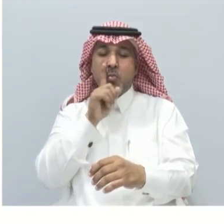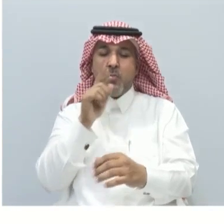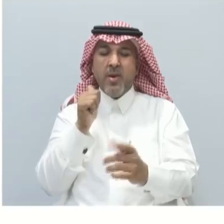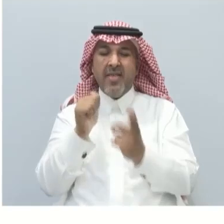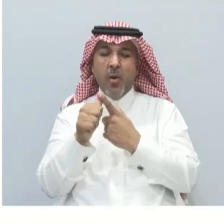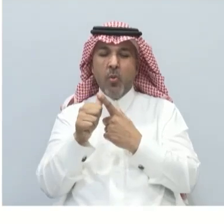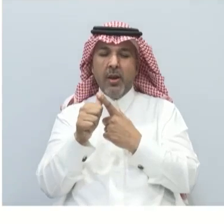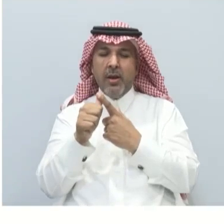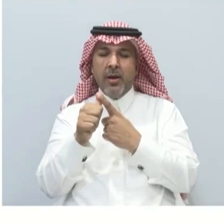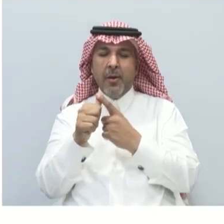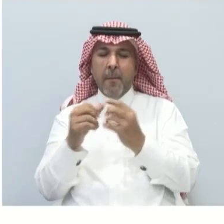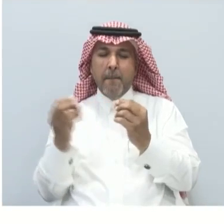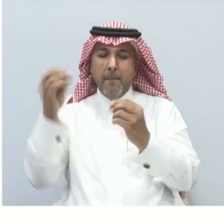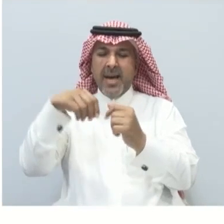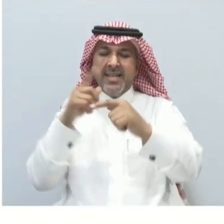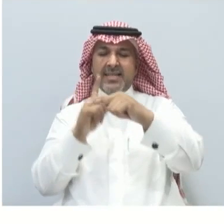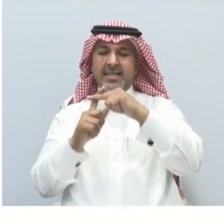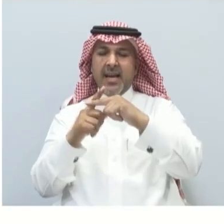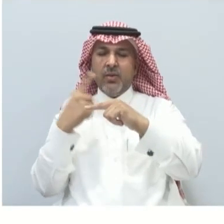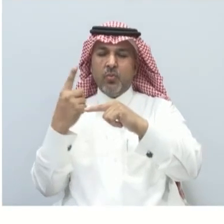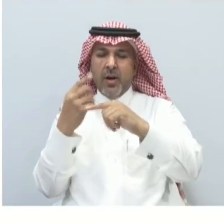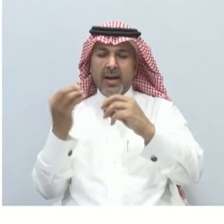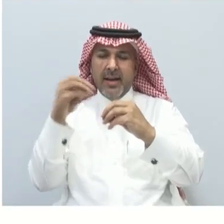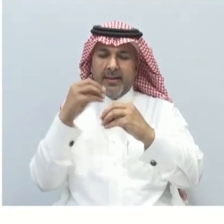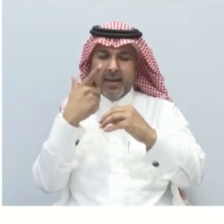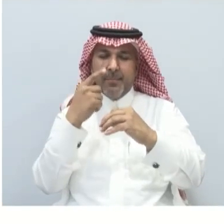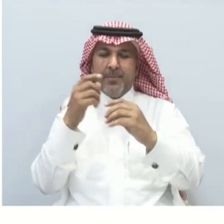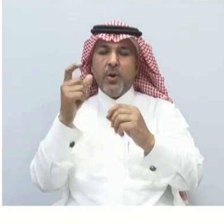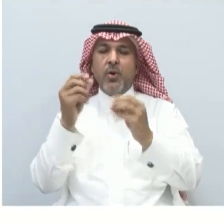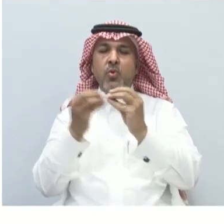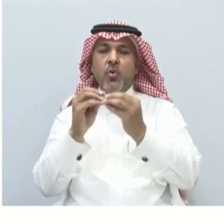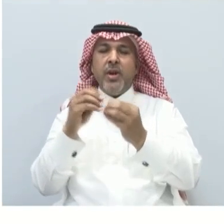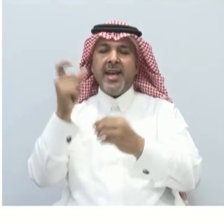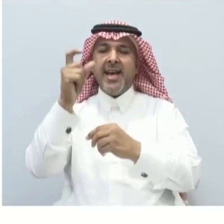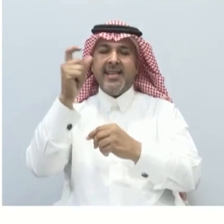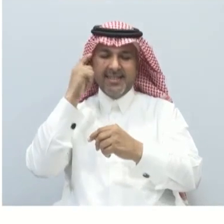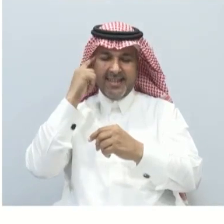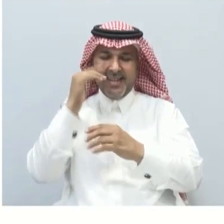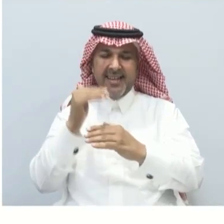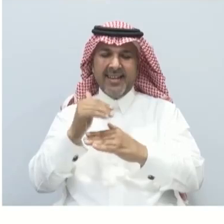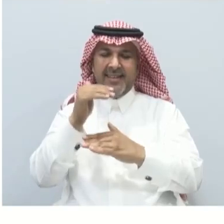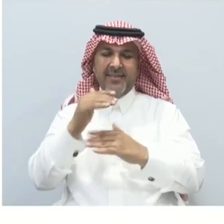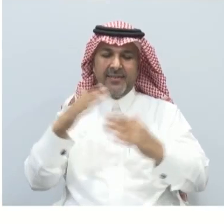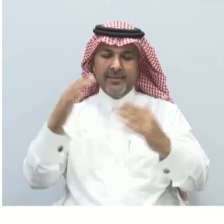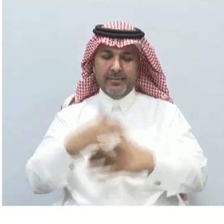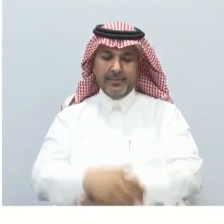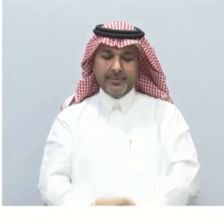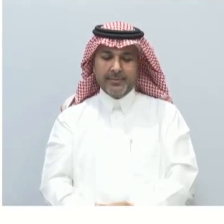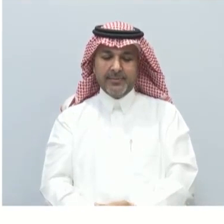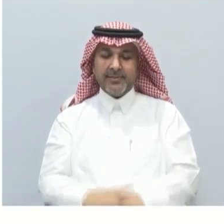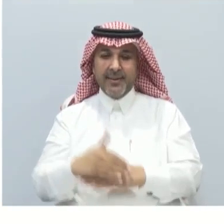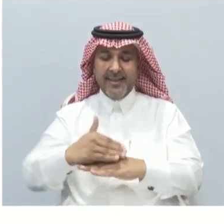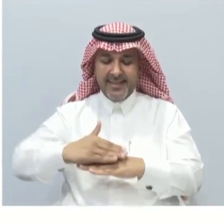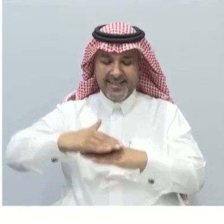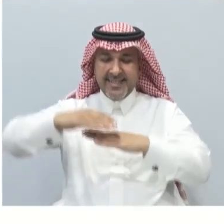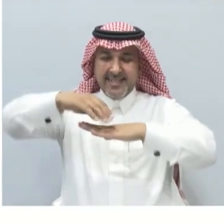الاولى اللي هي المدى المدى كان يبدا من الصفر صح لكن الان شوف الداله الزرقاء صارت